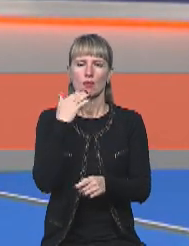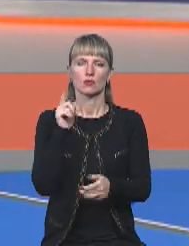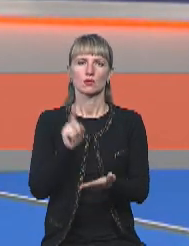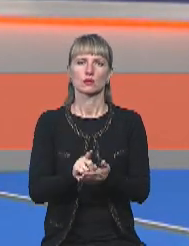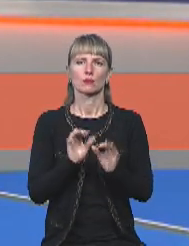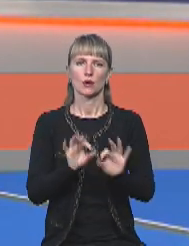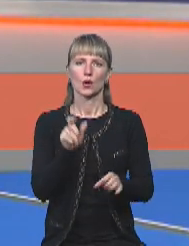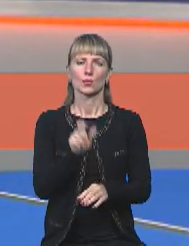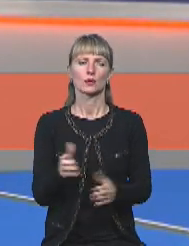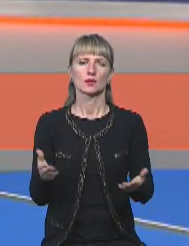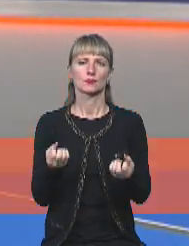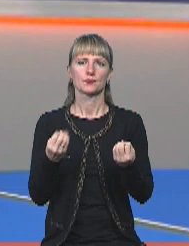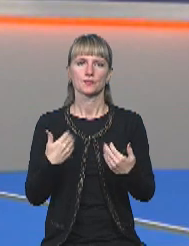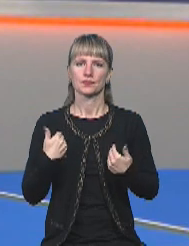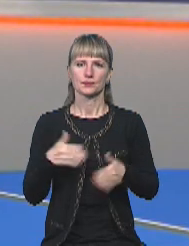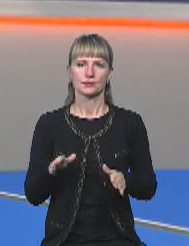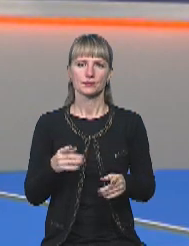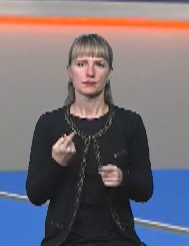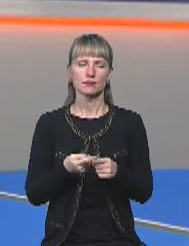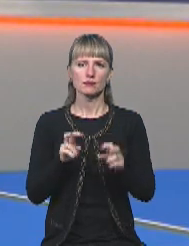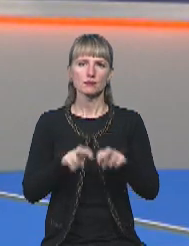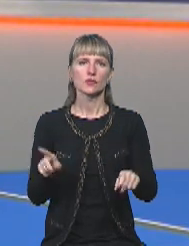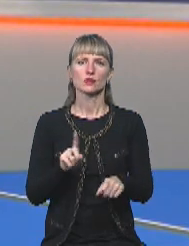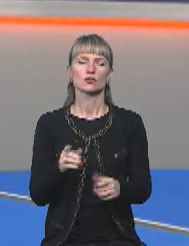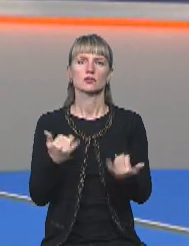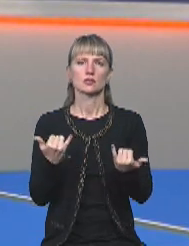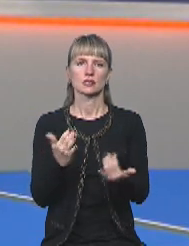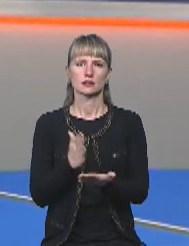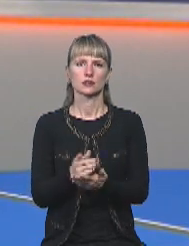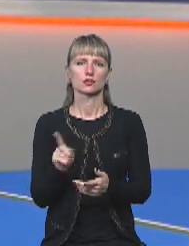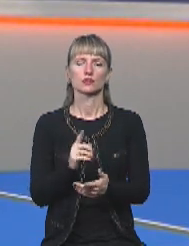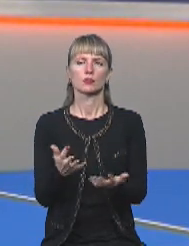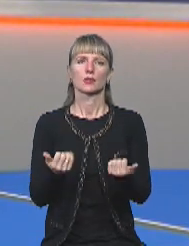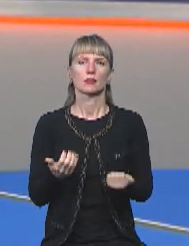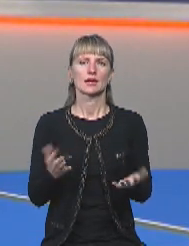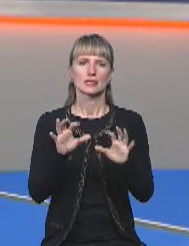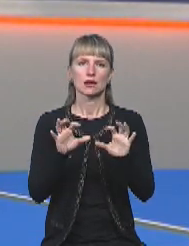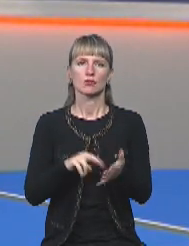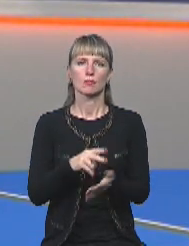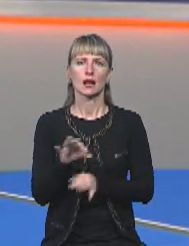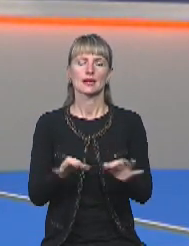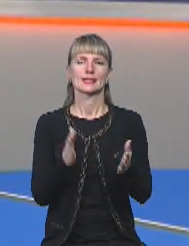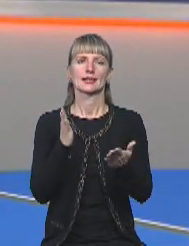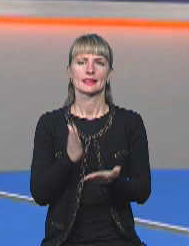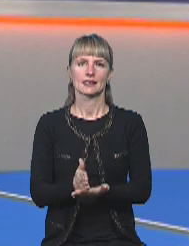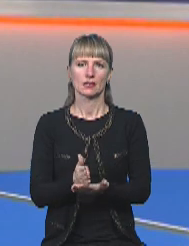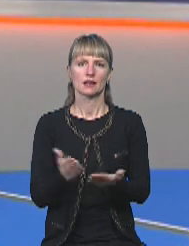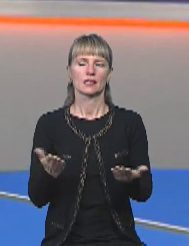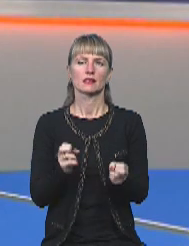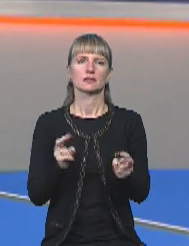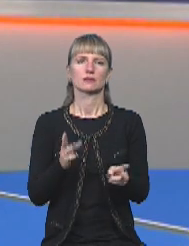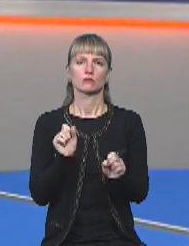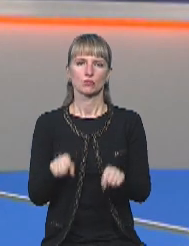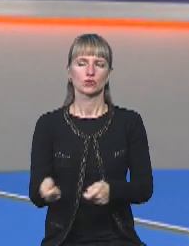пояснювати людям, які просто не хочуть в цьому розбиратися, що саме відбувається, що приймається, які законопроекти є, які ризики